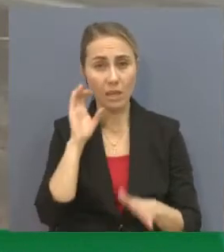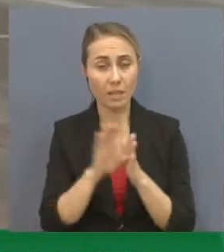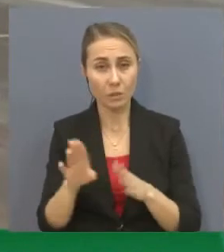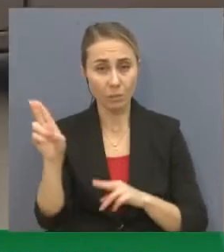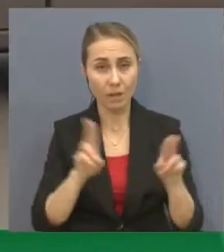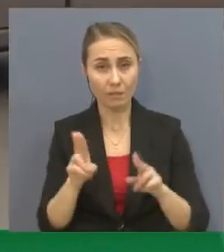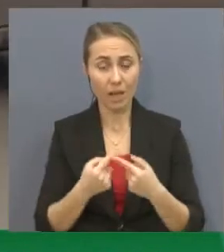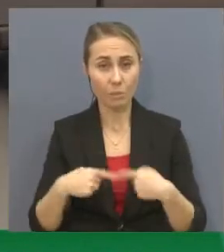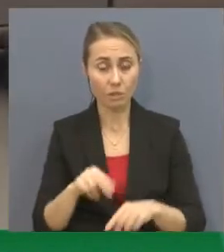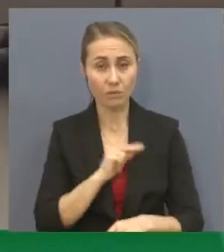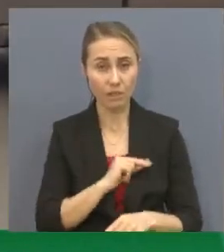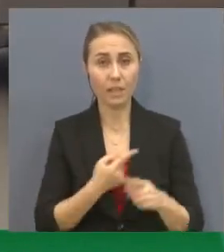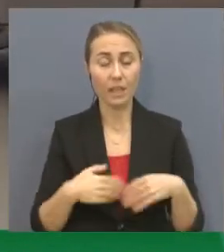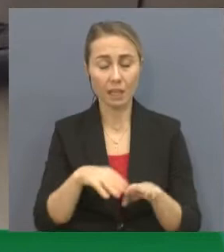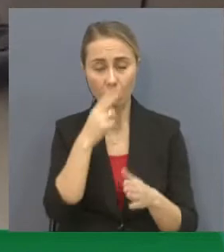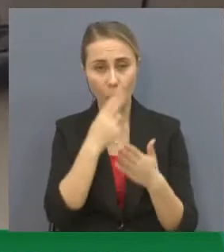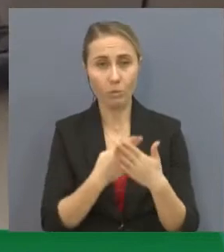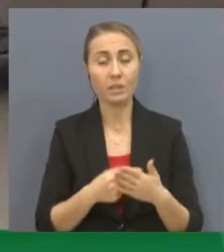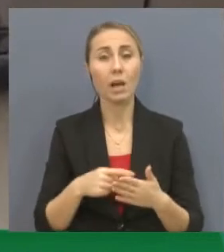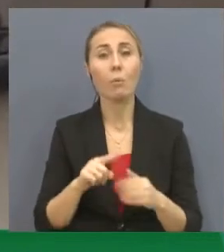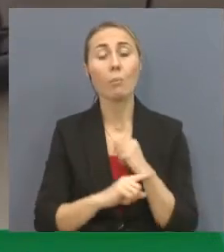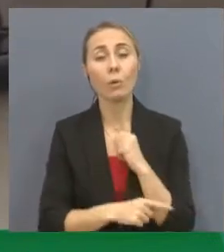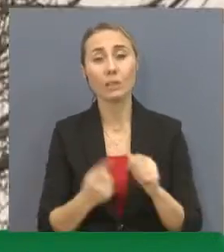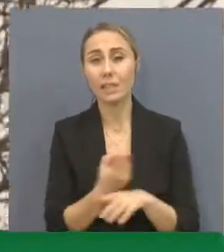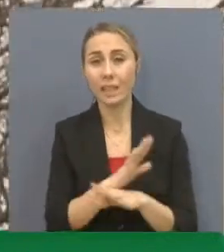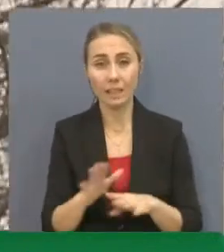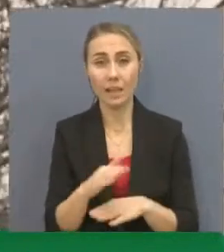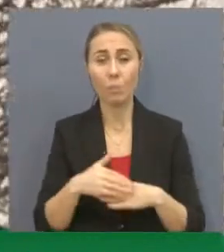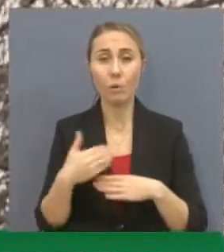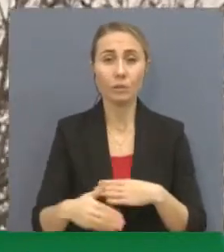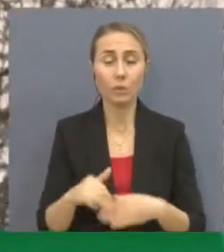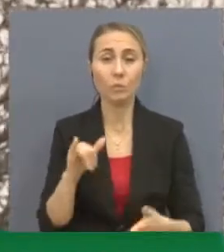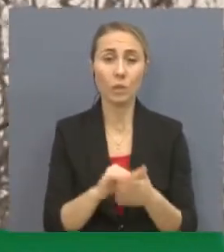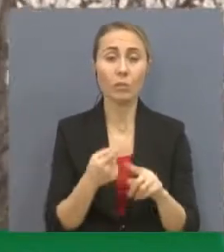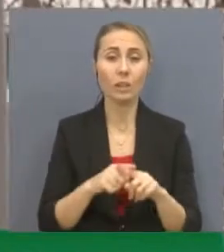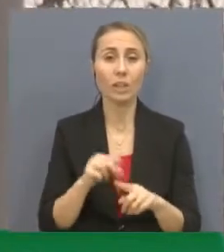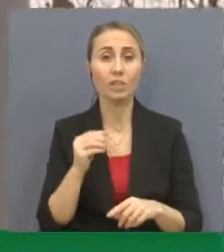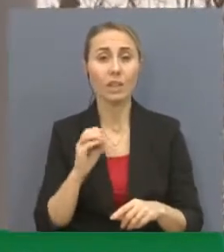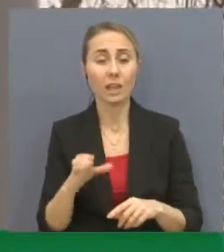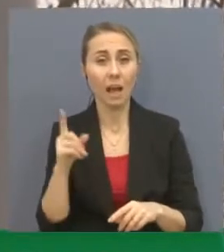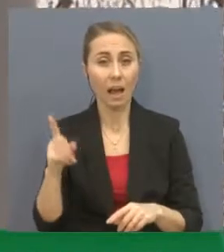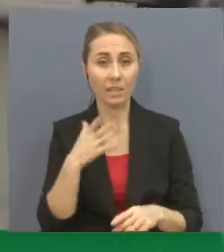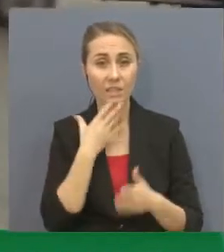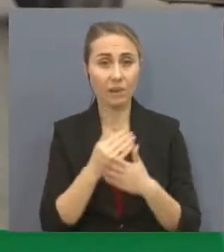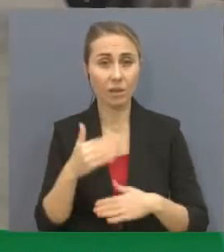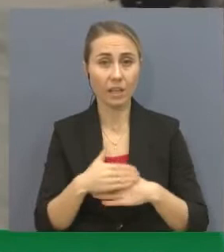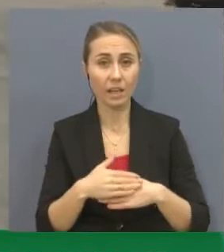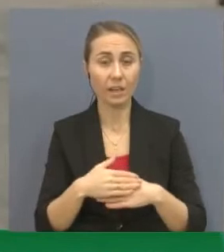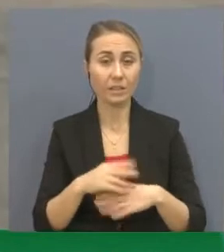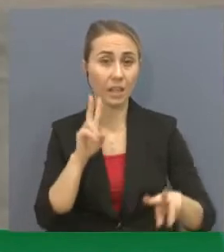общественных работ таким образом после неоднократных пропусков установленных часов они уже отбывают свое наказание следственных